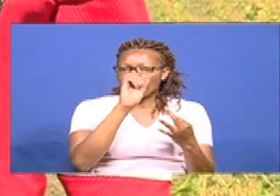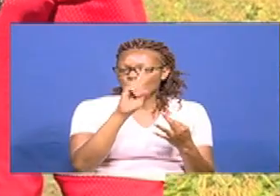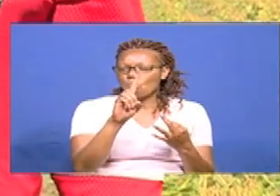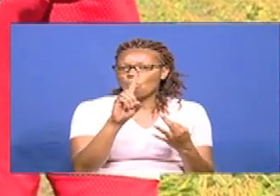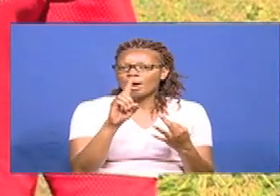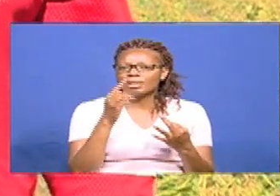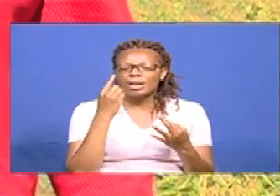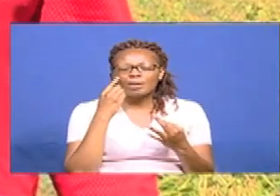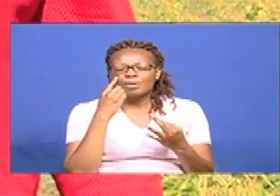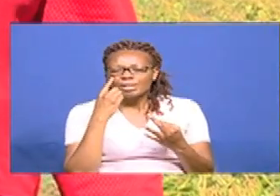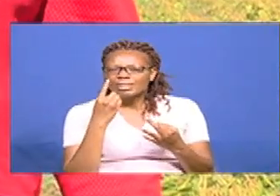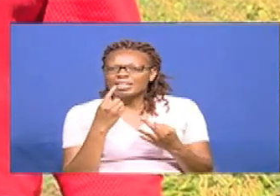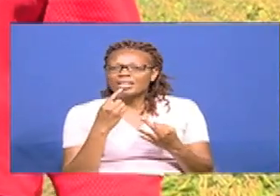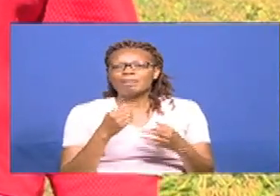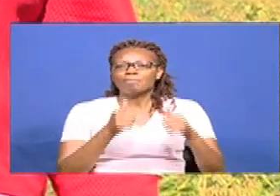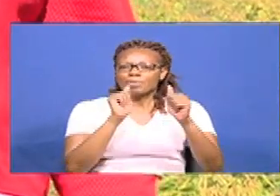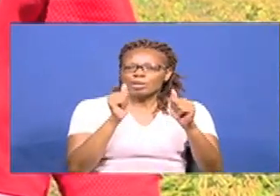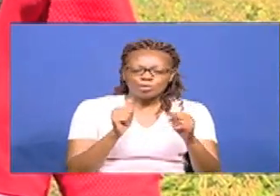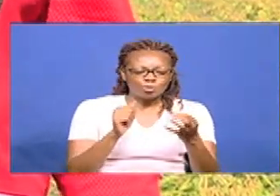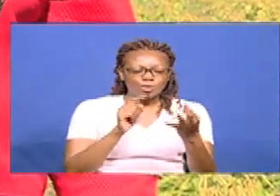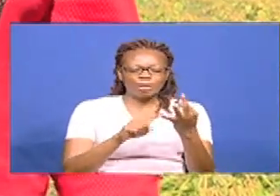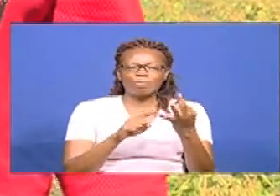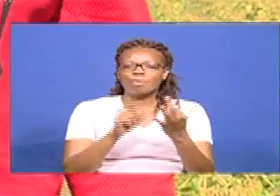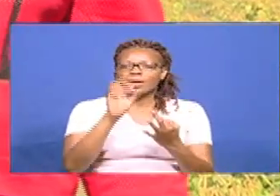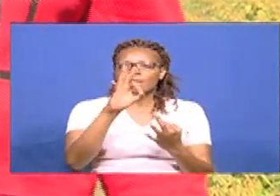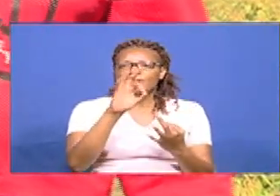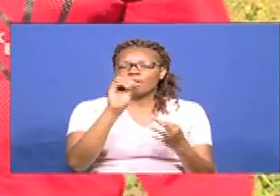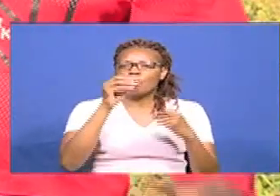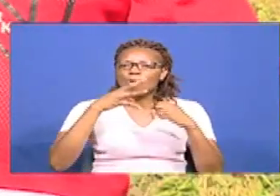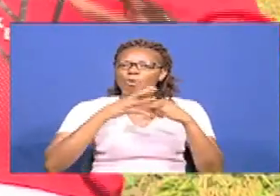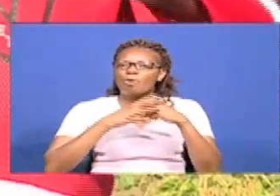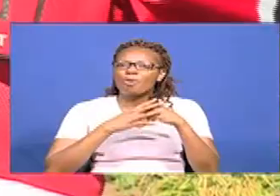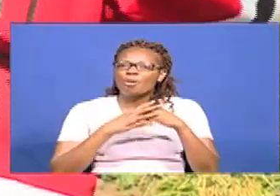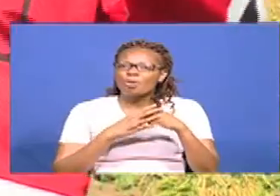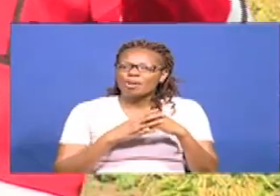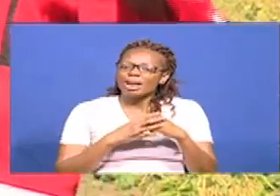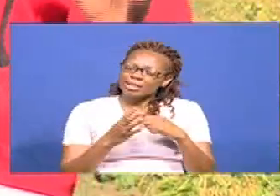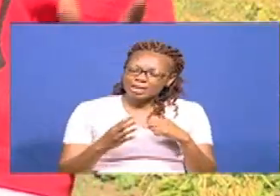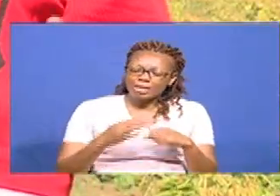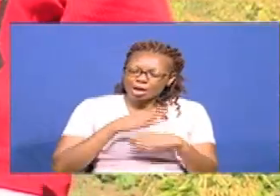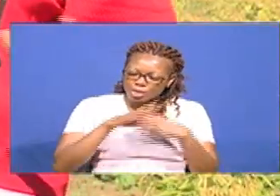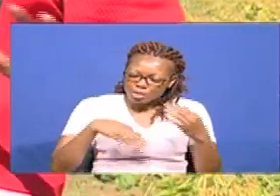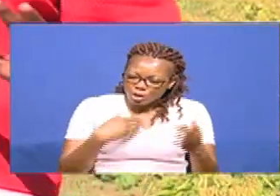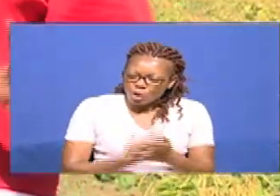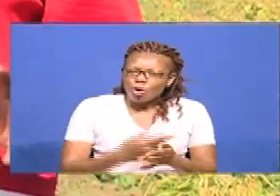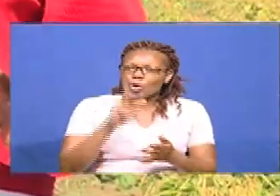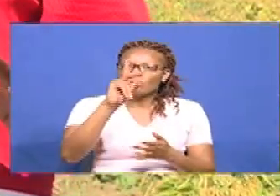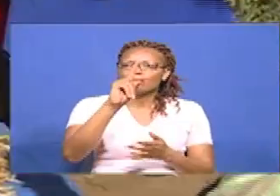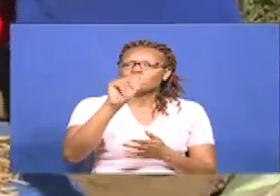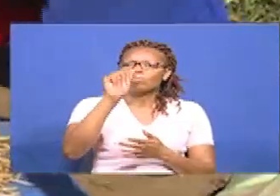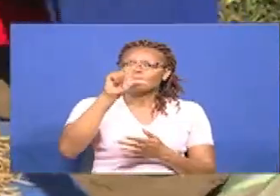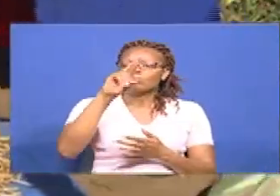unaiona niko nayo. Na niko na nyingine 309. Hiyo imetoka huko karo na